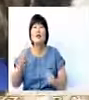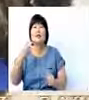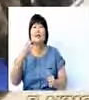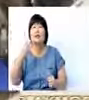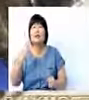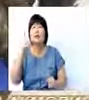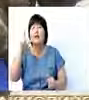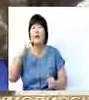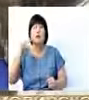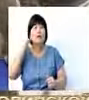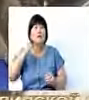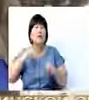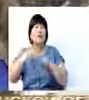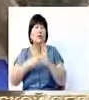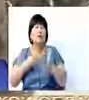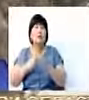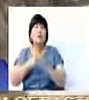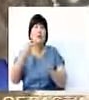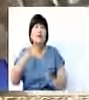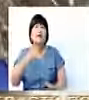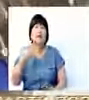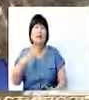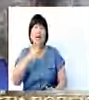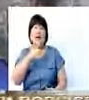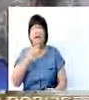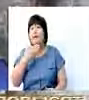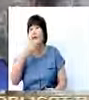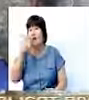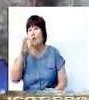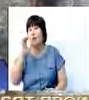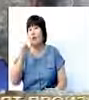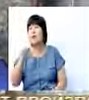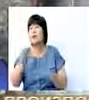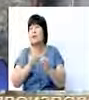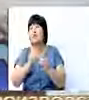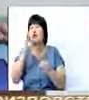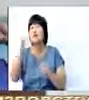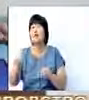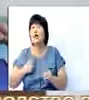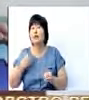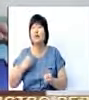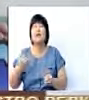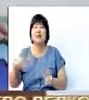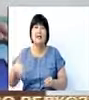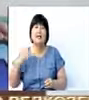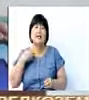35 курсантов в возрасте от 18 до 25 лет. На летних курсах 10 будущих солдат из Кызылорды.